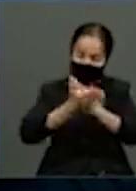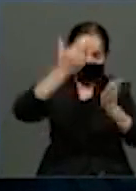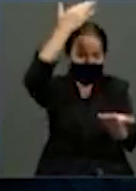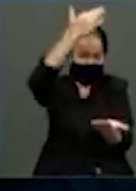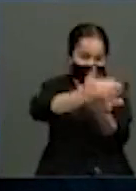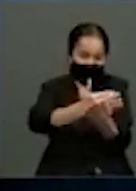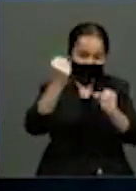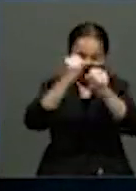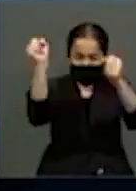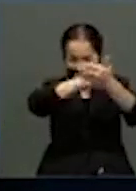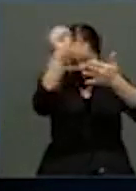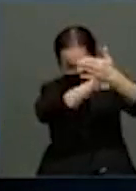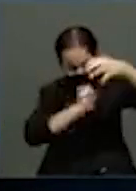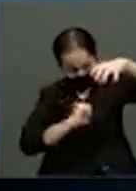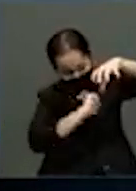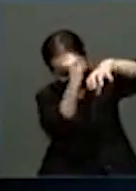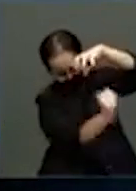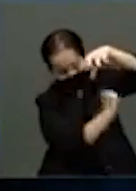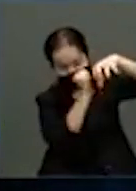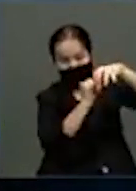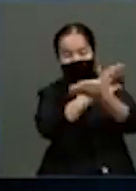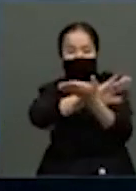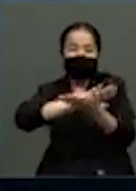ใช้โอกาสของการปิดนั้นทำตลาดให้สะอาด